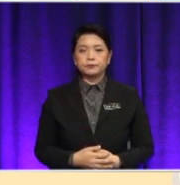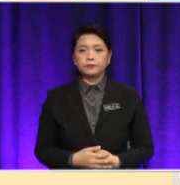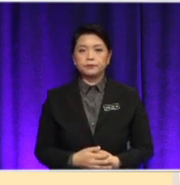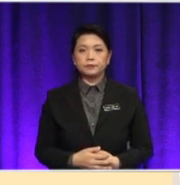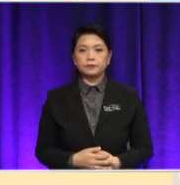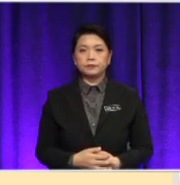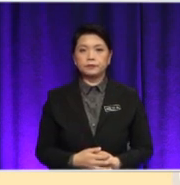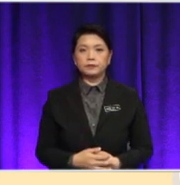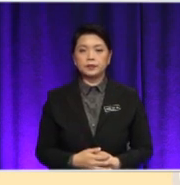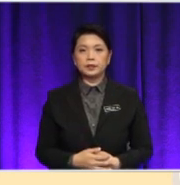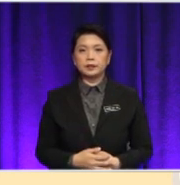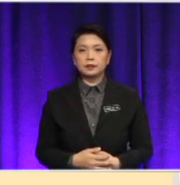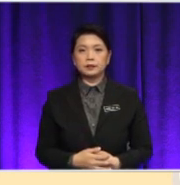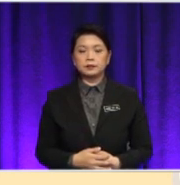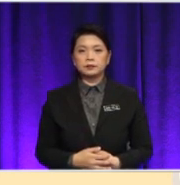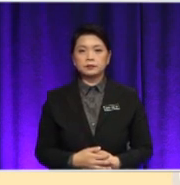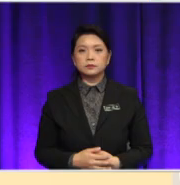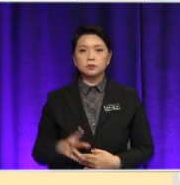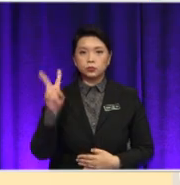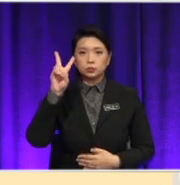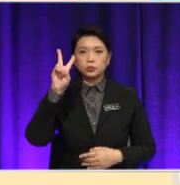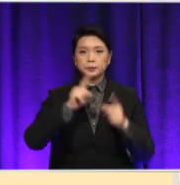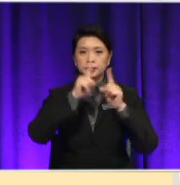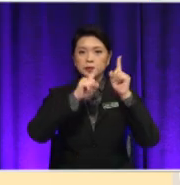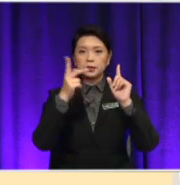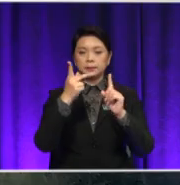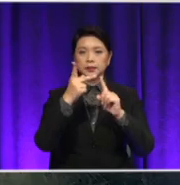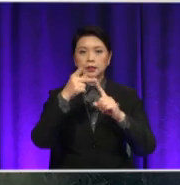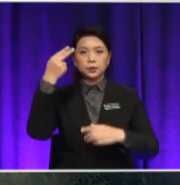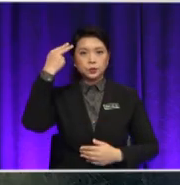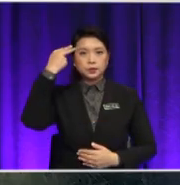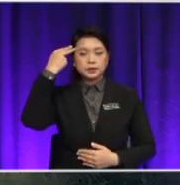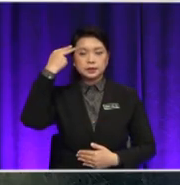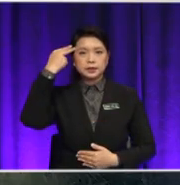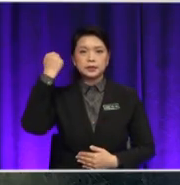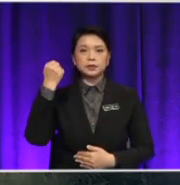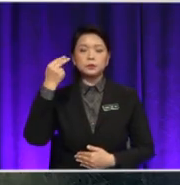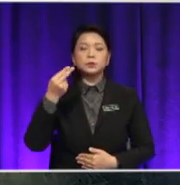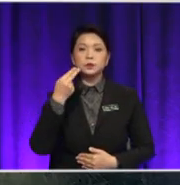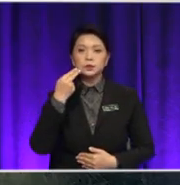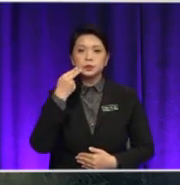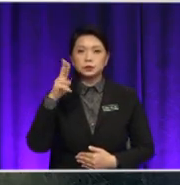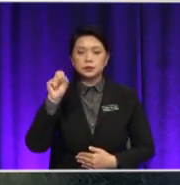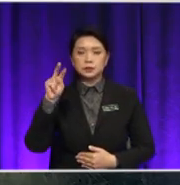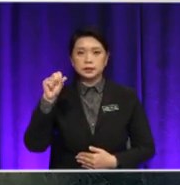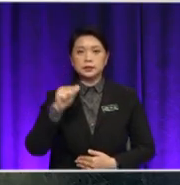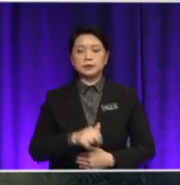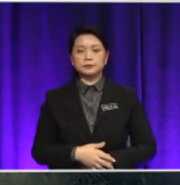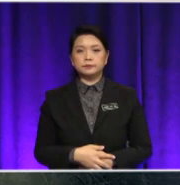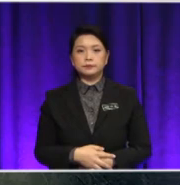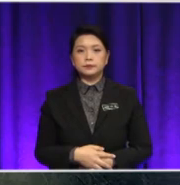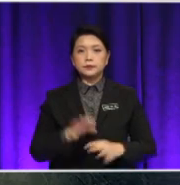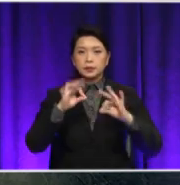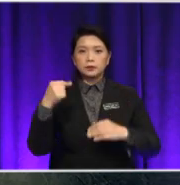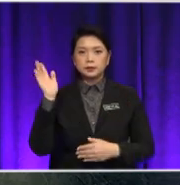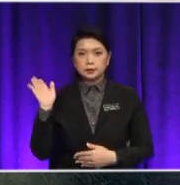padat. Tepat dan padat. Okey, dua bintang juga, Akmal, untuk Usnah. Usnah. Okey, jadi dekat sini kalau kita